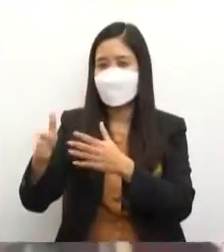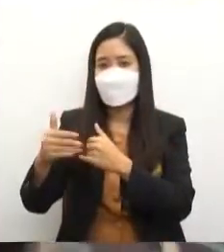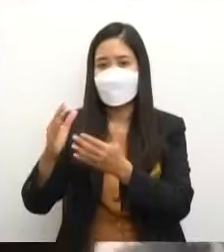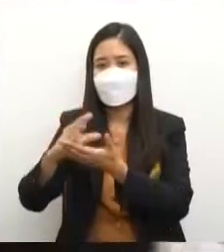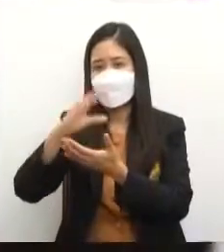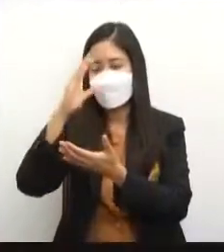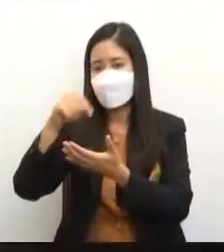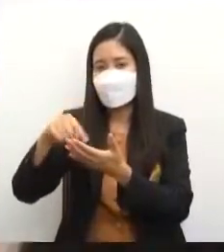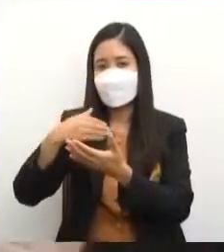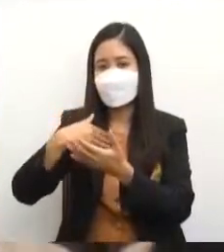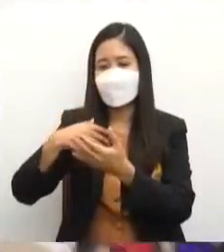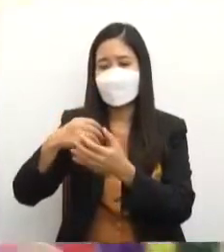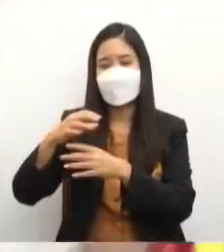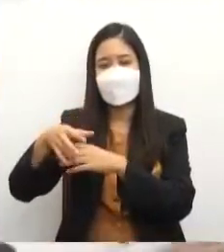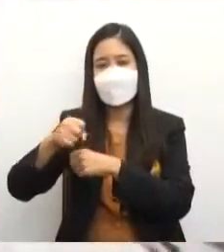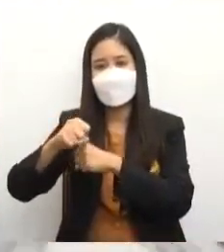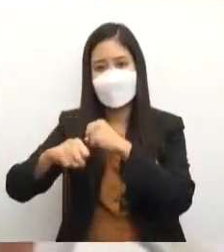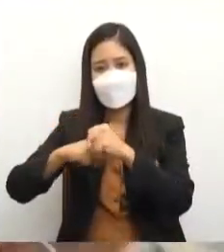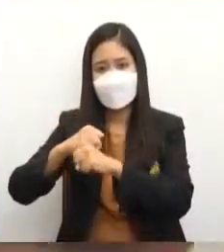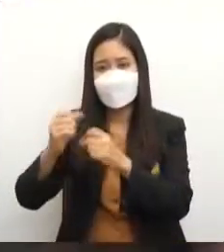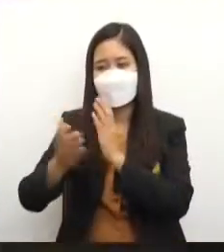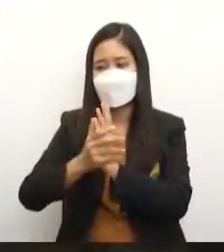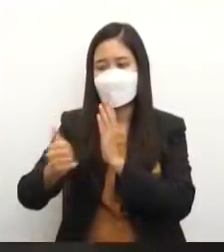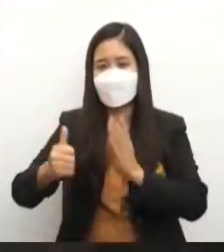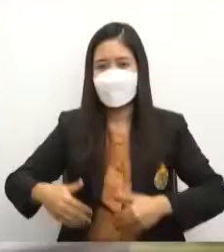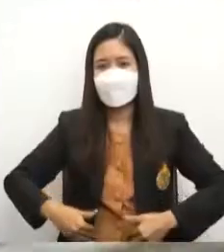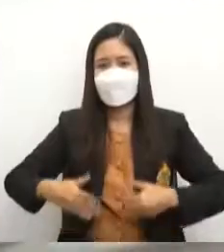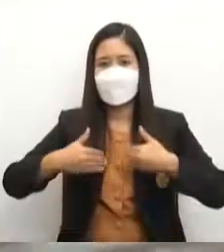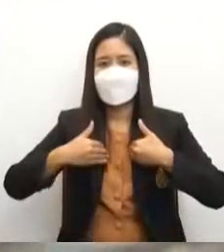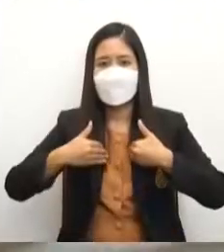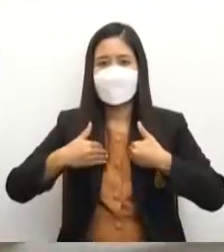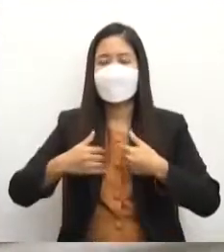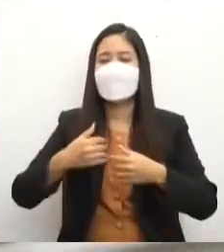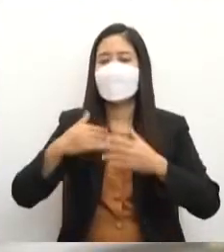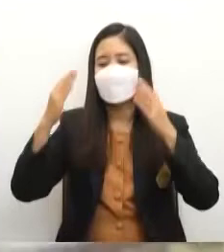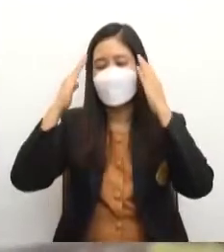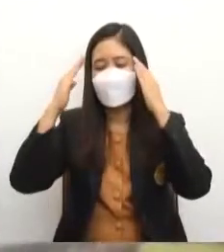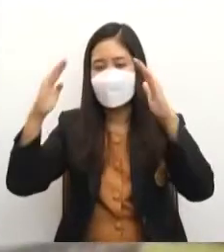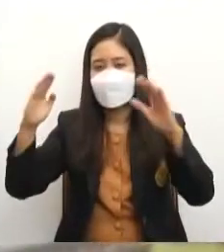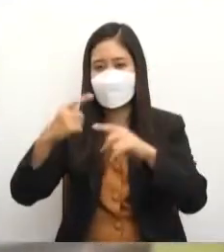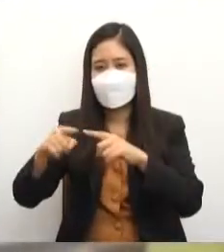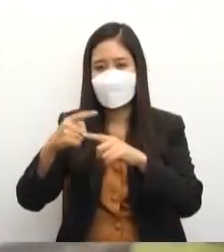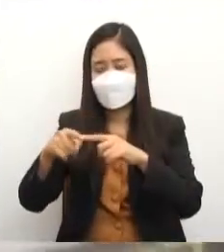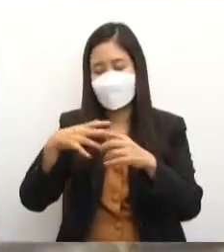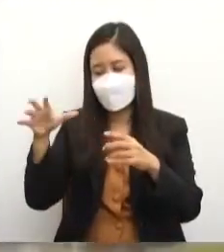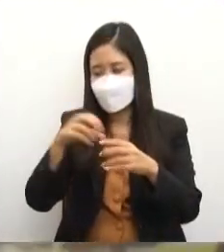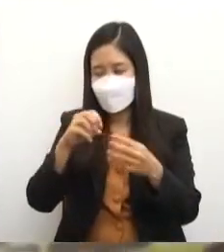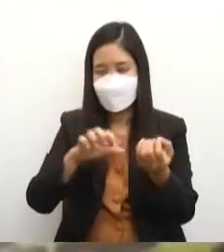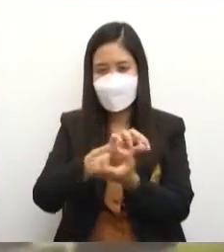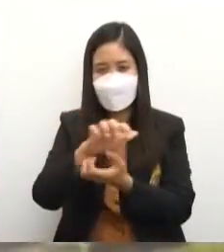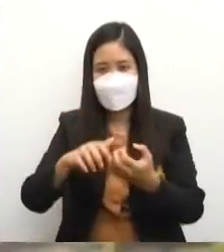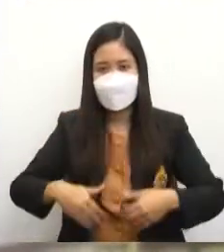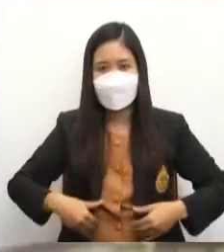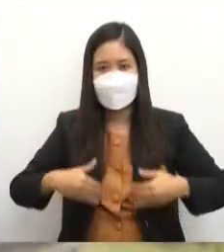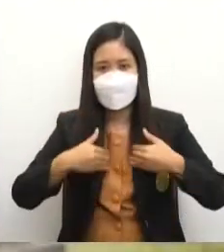านของการสร้างทักษะชีวิตให้กับนักเรียนนะคะเป็นการสร้างประสบการณ์โดยการมีการบูรณาการชีวิตไปจริงกับ